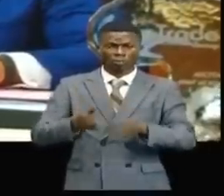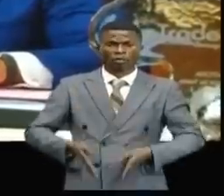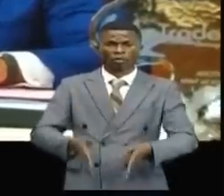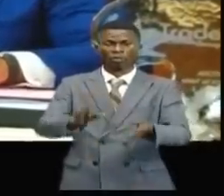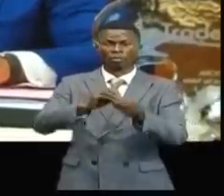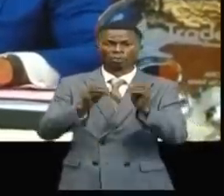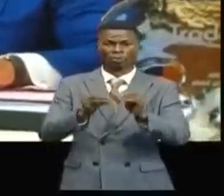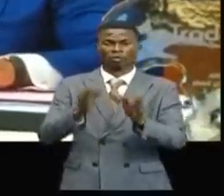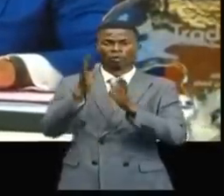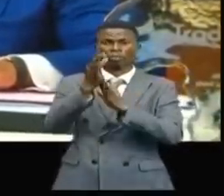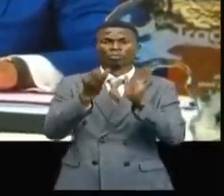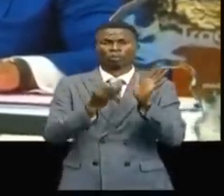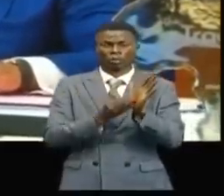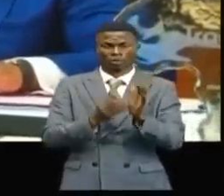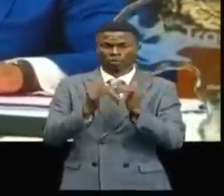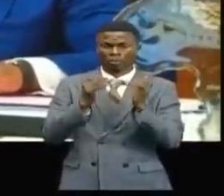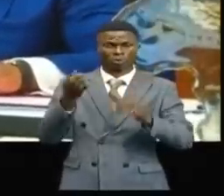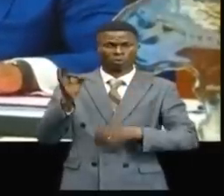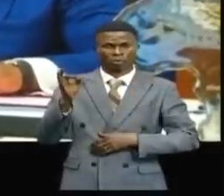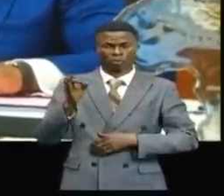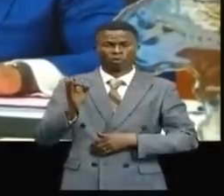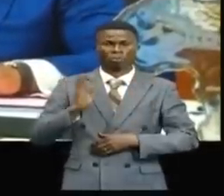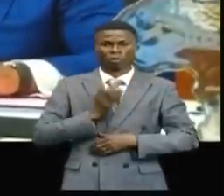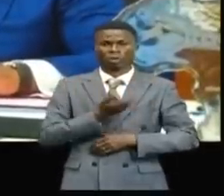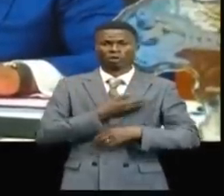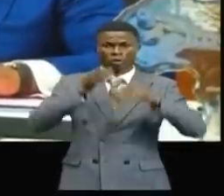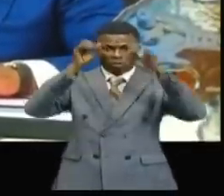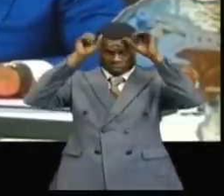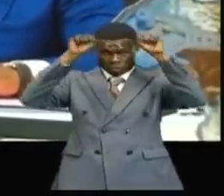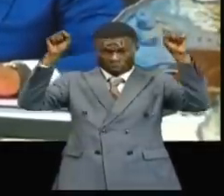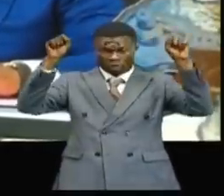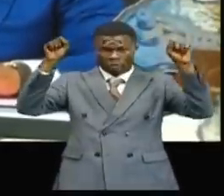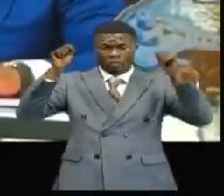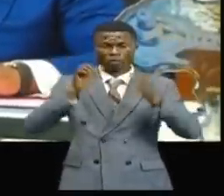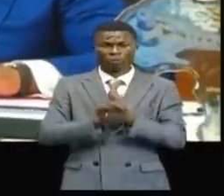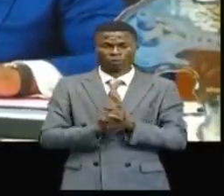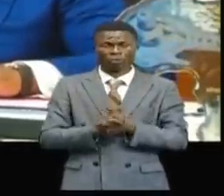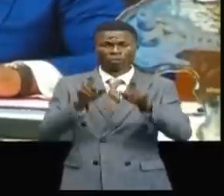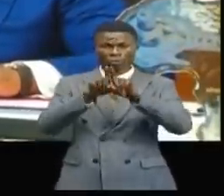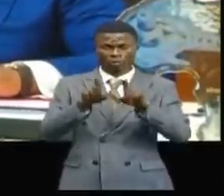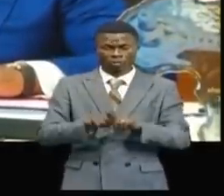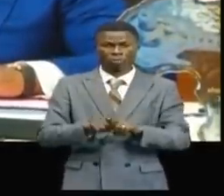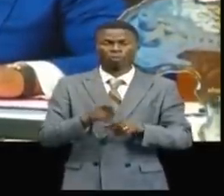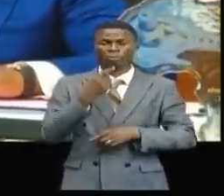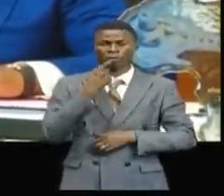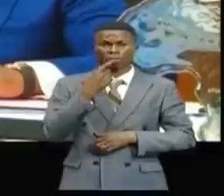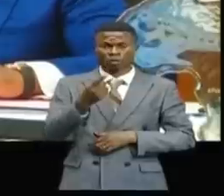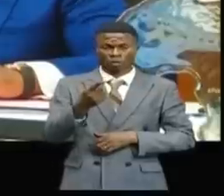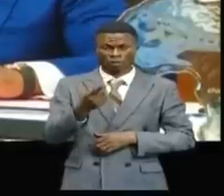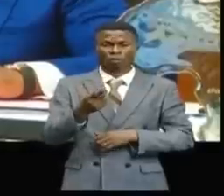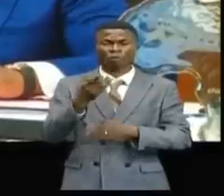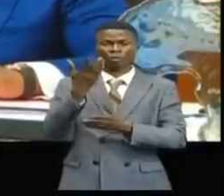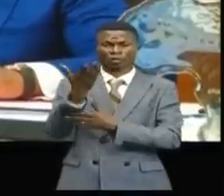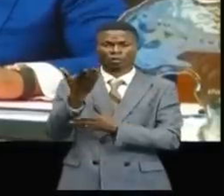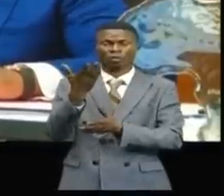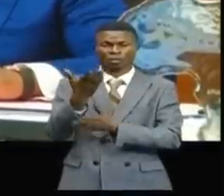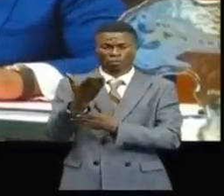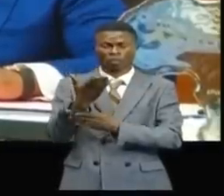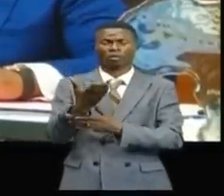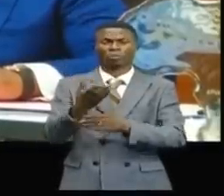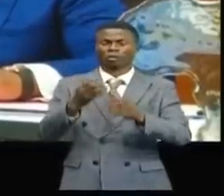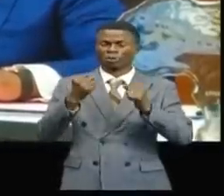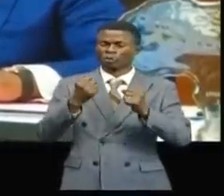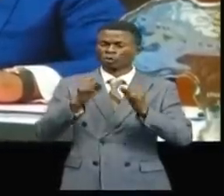nationale numéro 17. Le président de la République a aussi tenu à lancer un vibrant appel